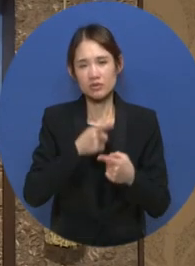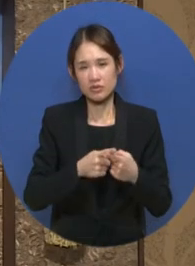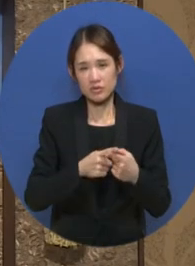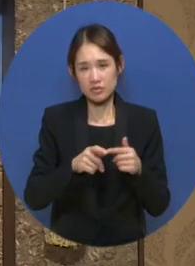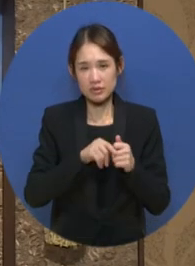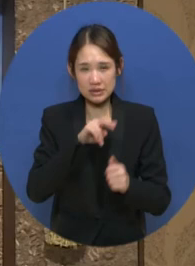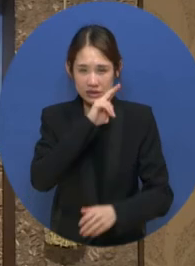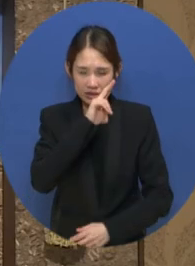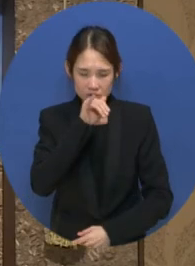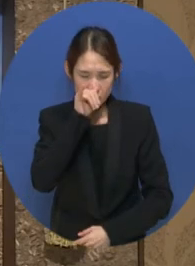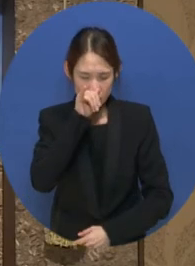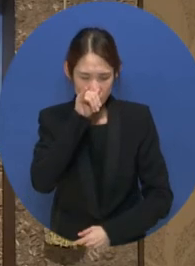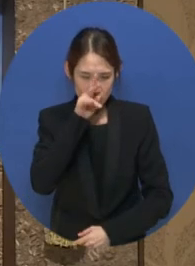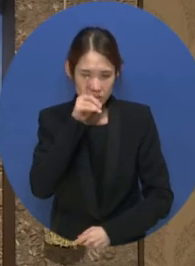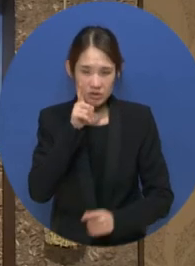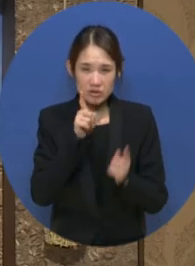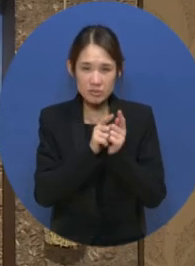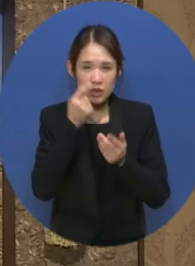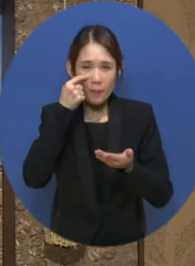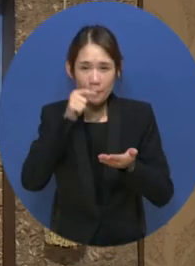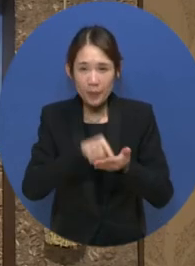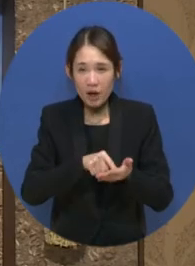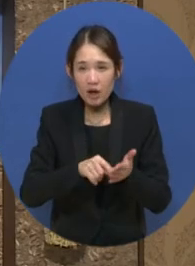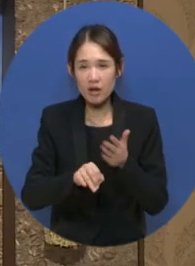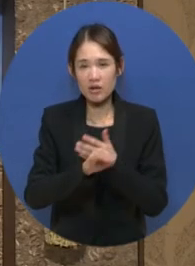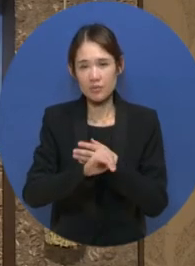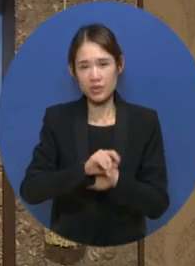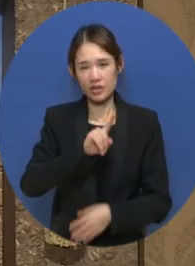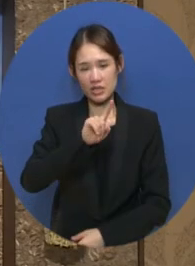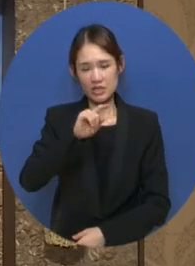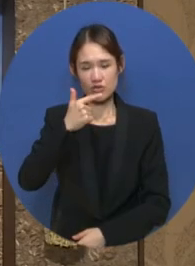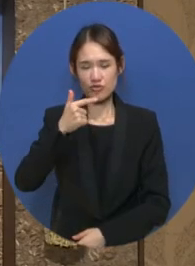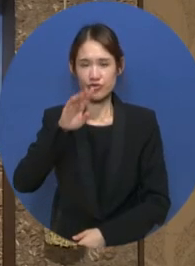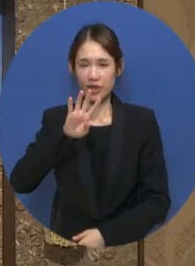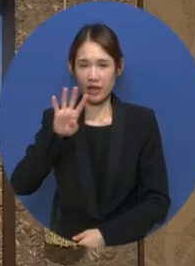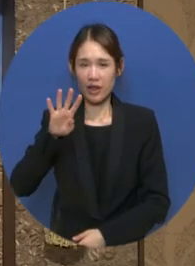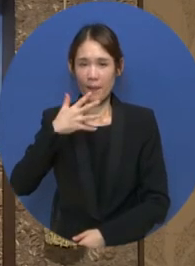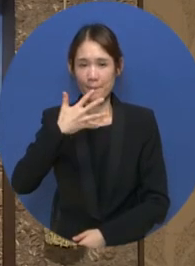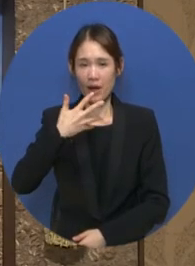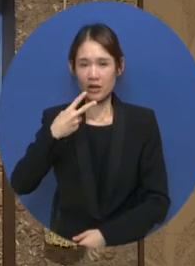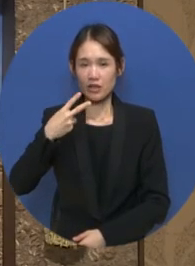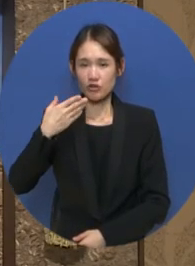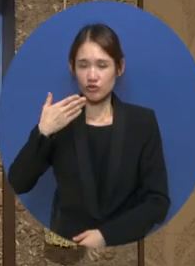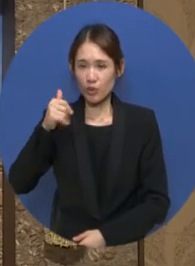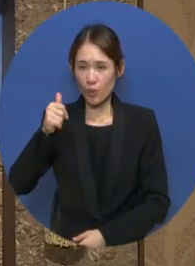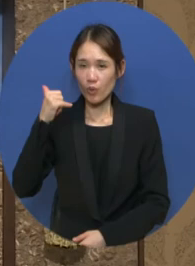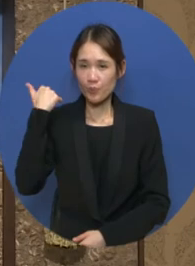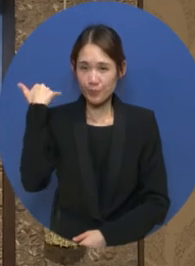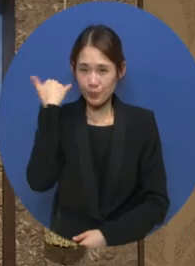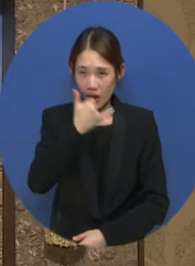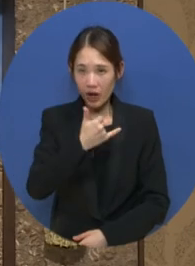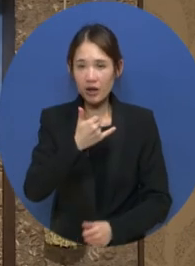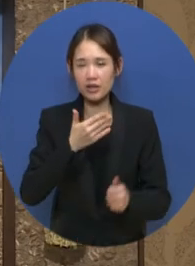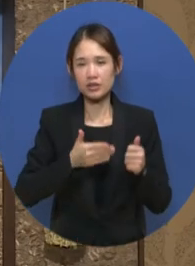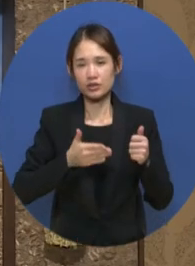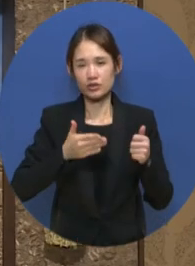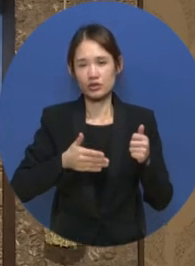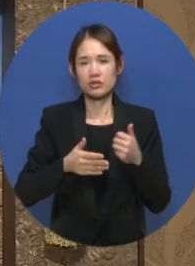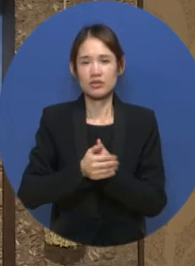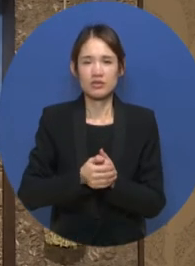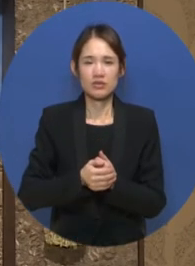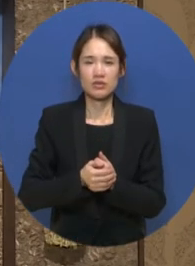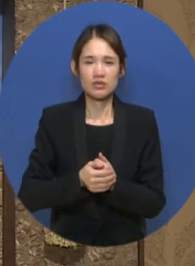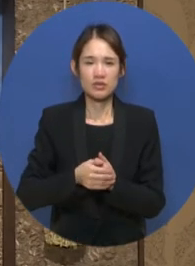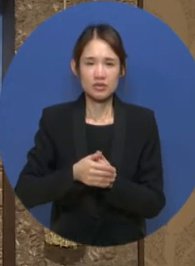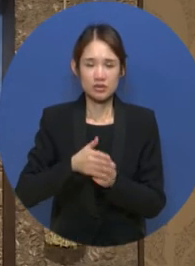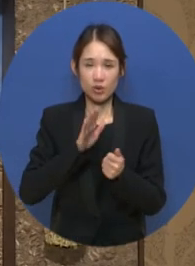의심이 되거나 혹은 실제 목격을 하셨다 라고 하며 어 164 사파리 고로 학대 신고 전화로 전화를 주시며